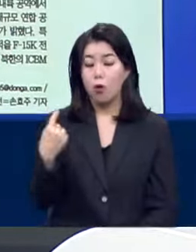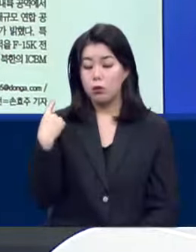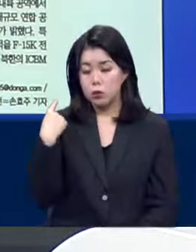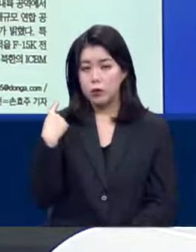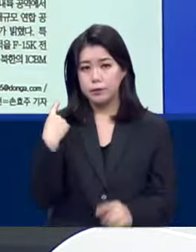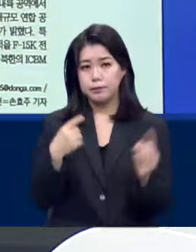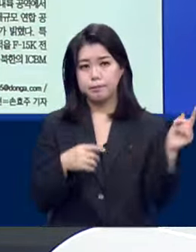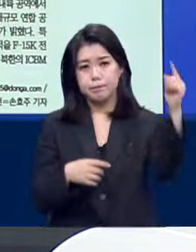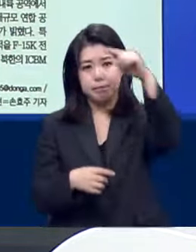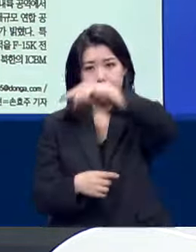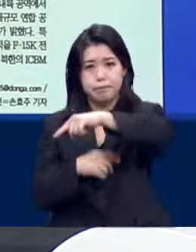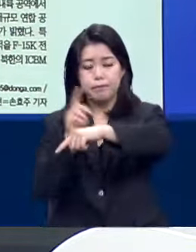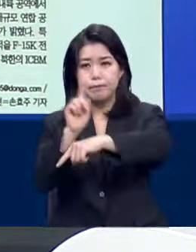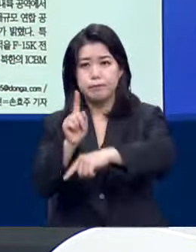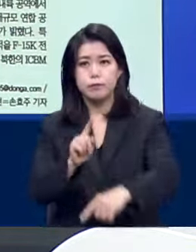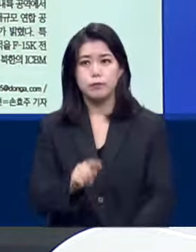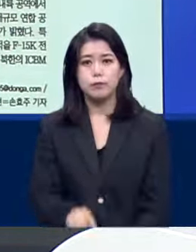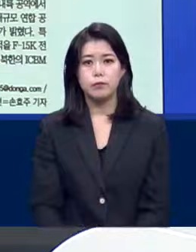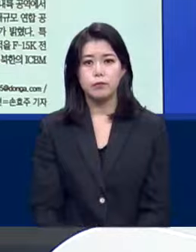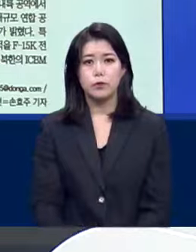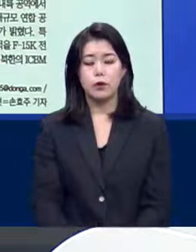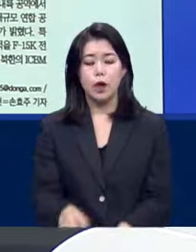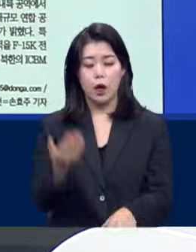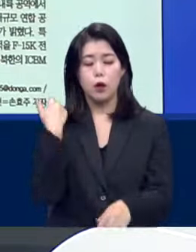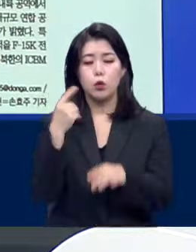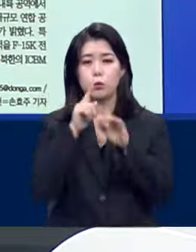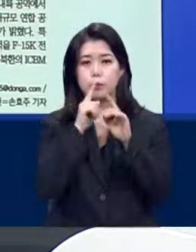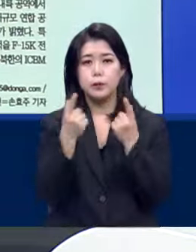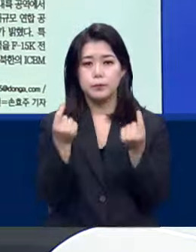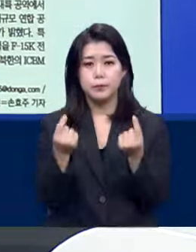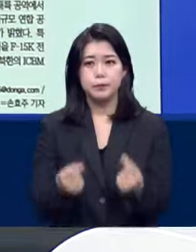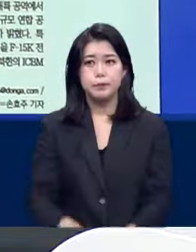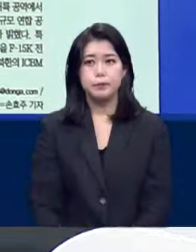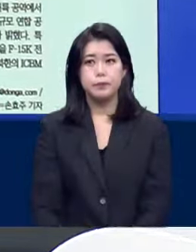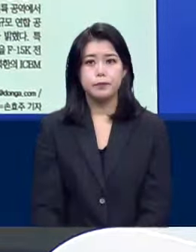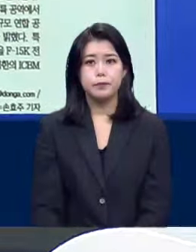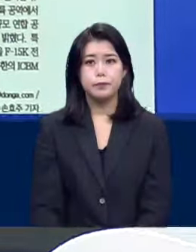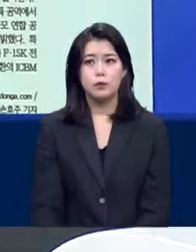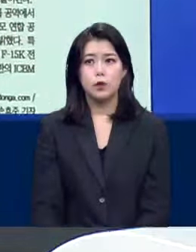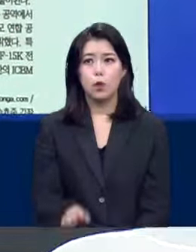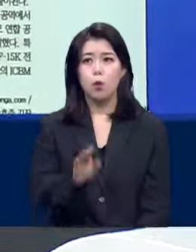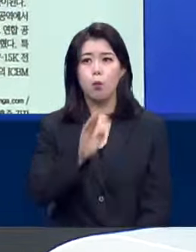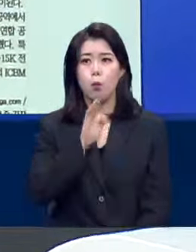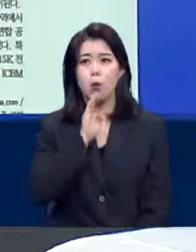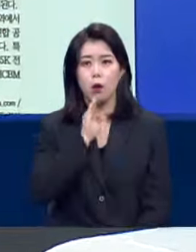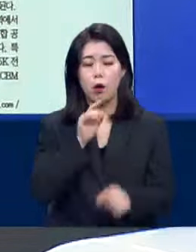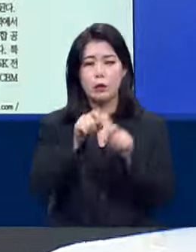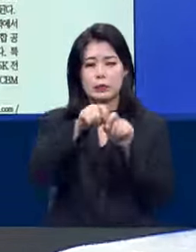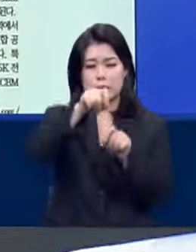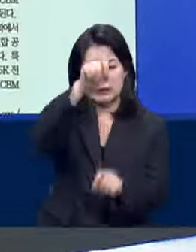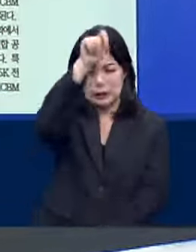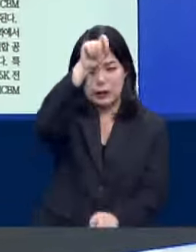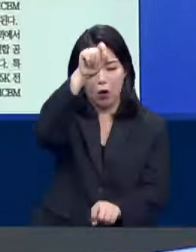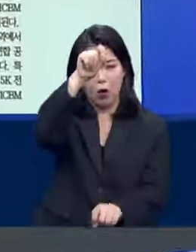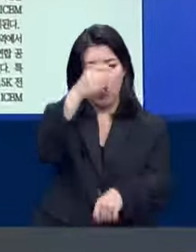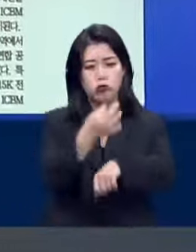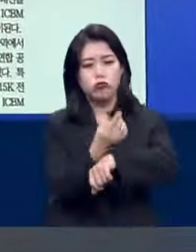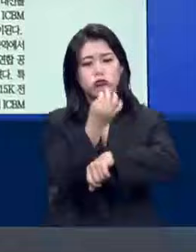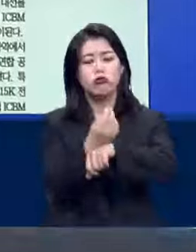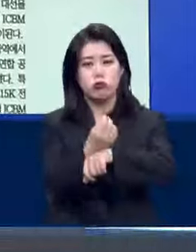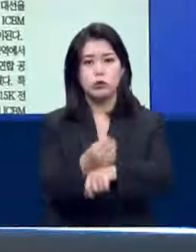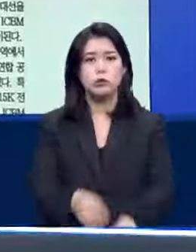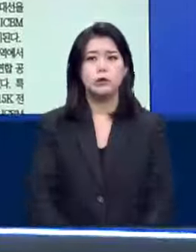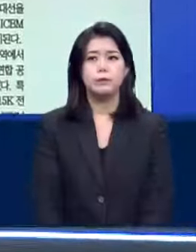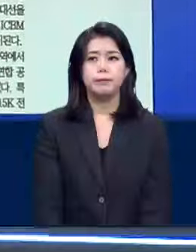쏘아올린이 ICBM 아까 면수 살짝 말씀을 드렸었죠 지금 역대 최장시간 비행을 했다 말씀을